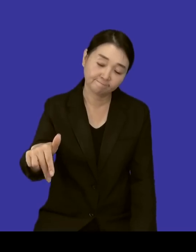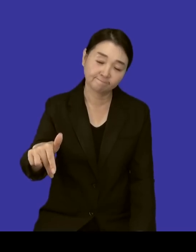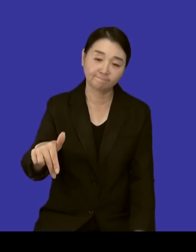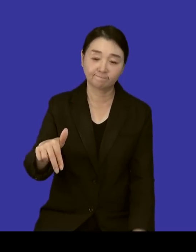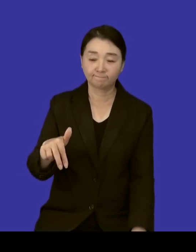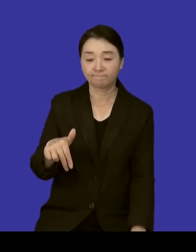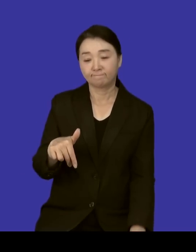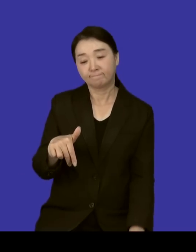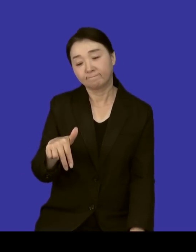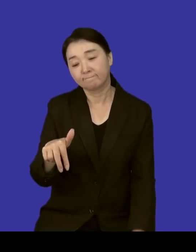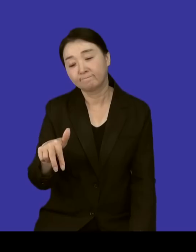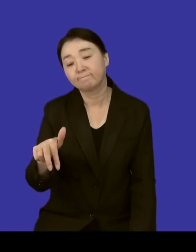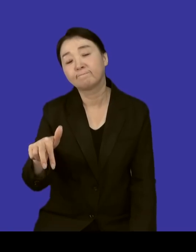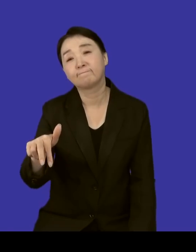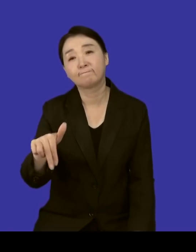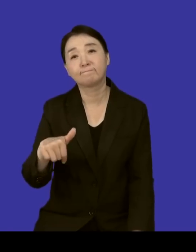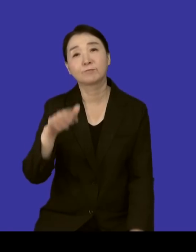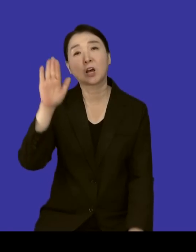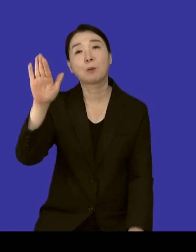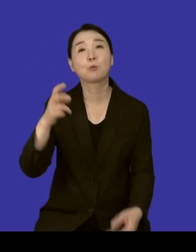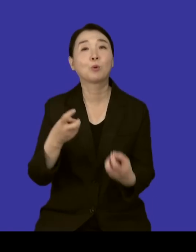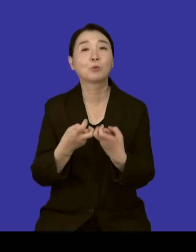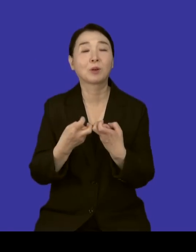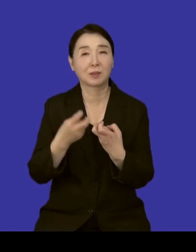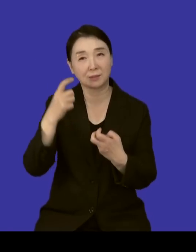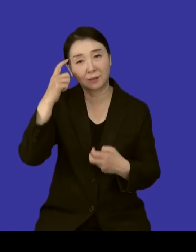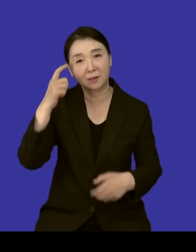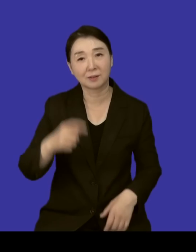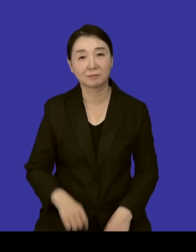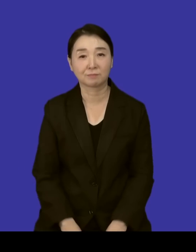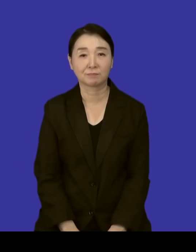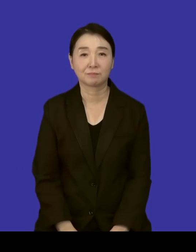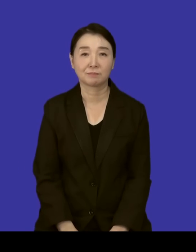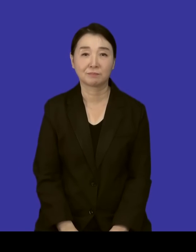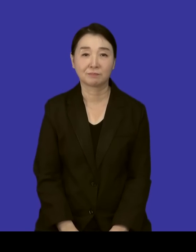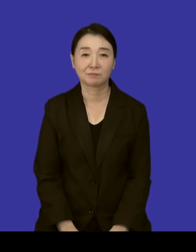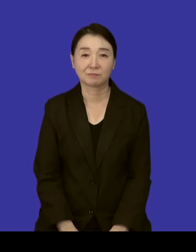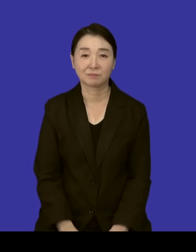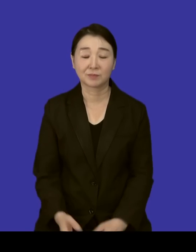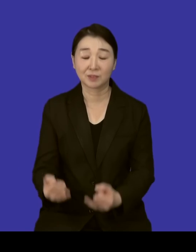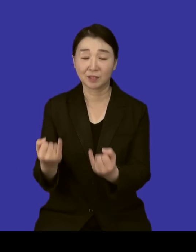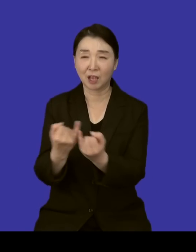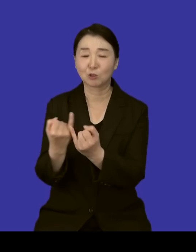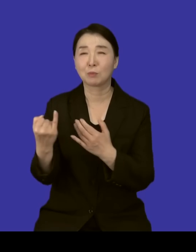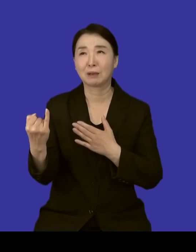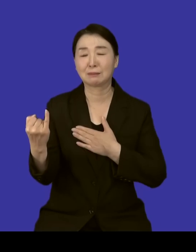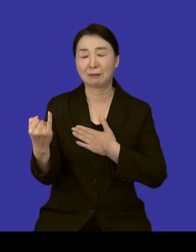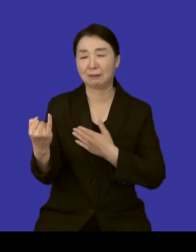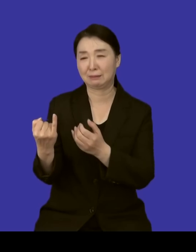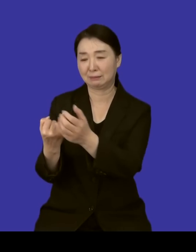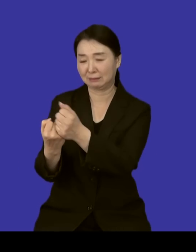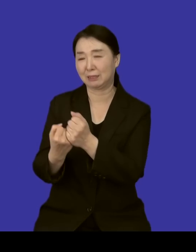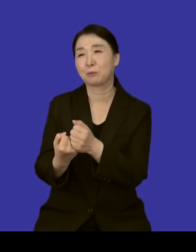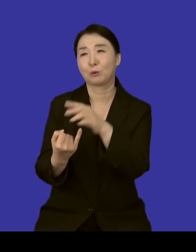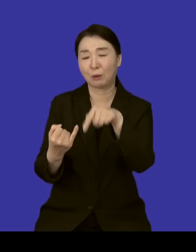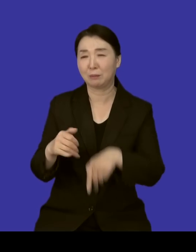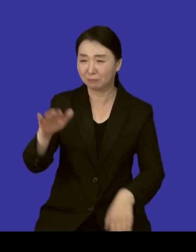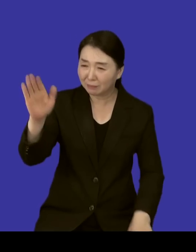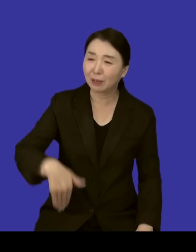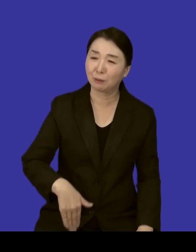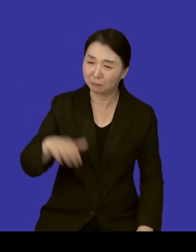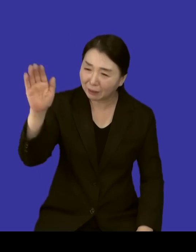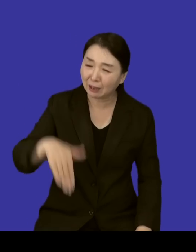해야 돼? 그렇지. 그랬을 것 같아. 그러니까 이제 막 그냥 이제 아줌마가 잡으러 왔어요 저를. 큰일 났다고